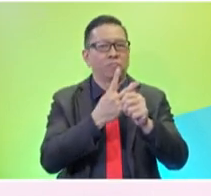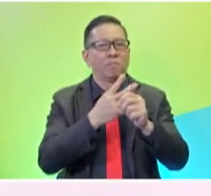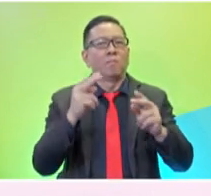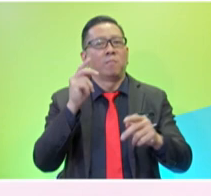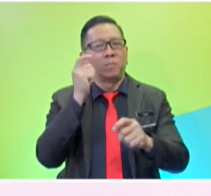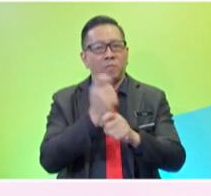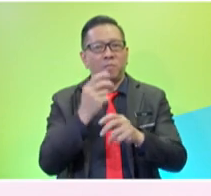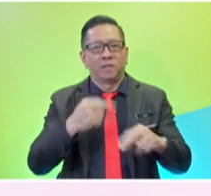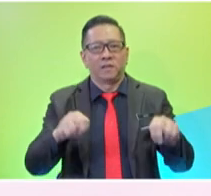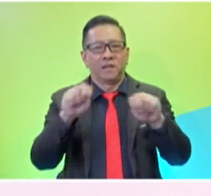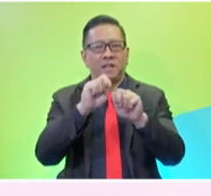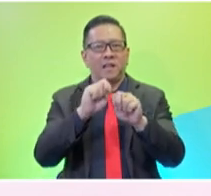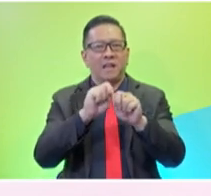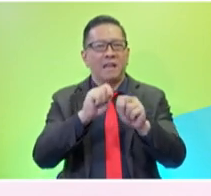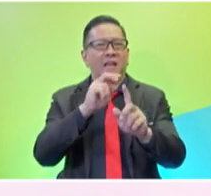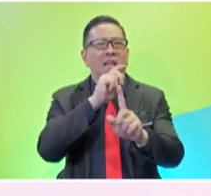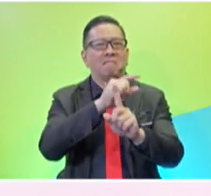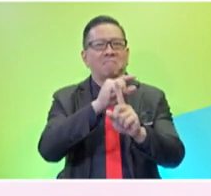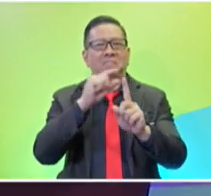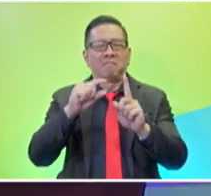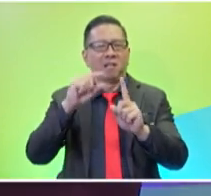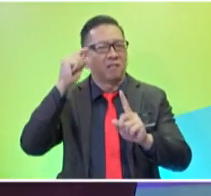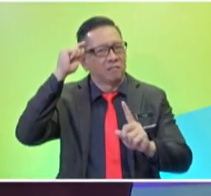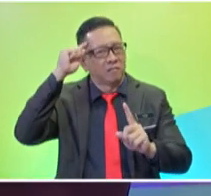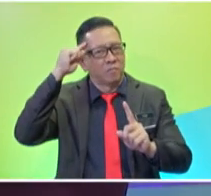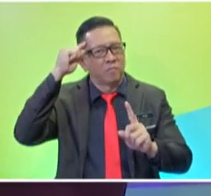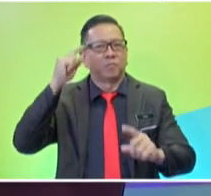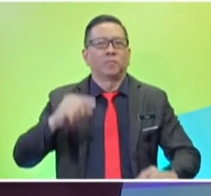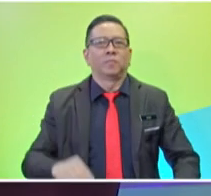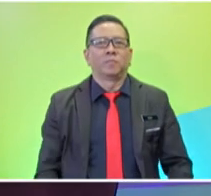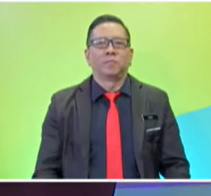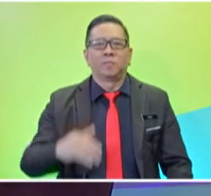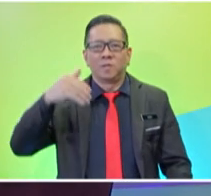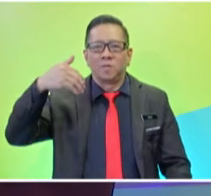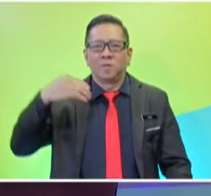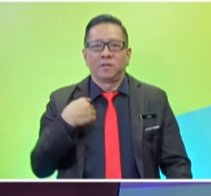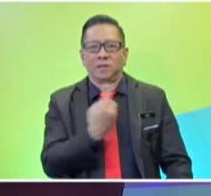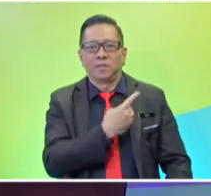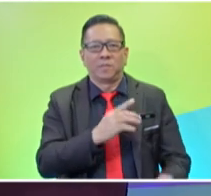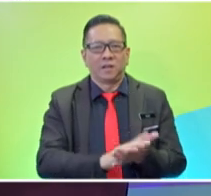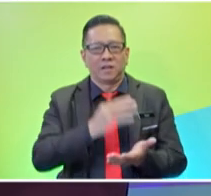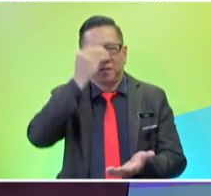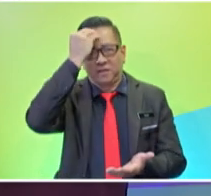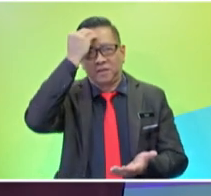tidak diketahui dalam suatu negara sebelum kita belajar dengan lebih lanjut